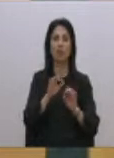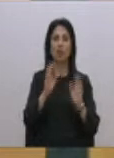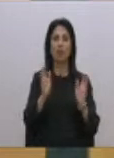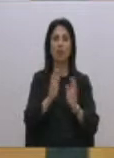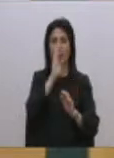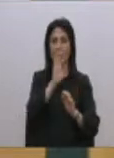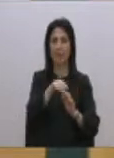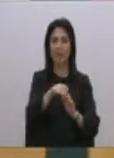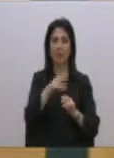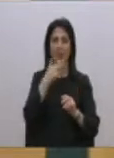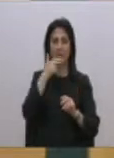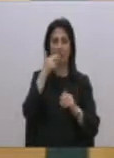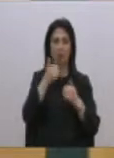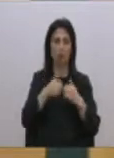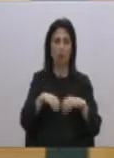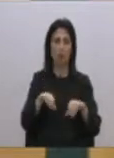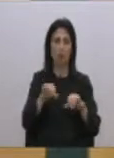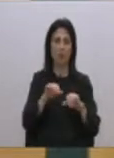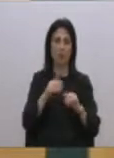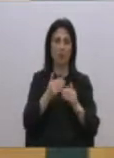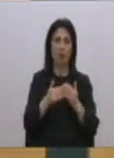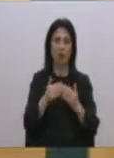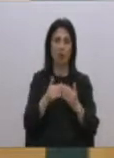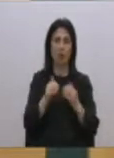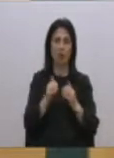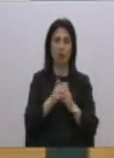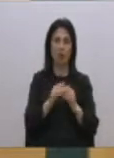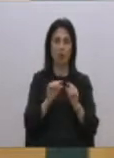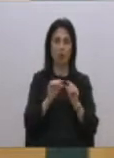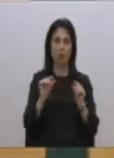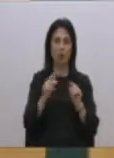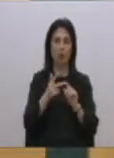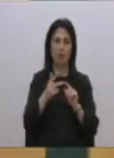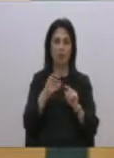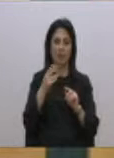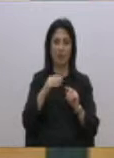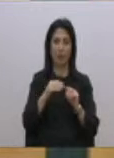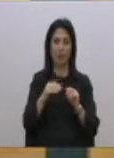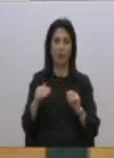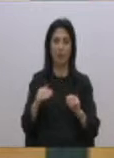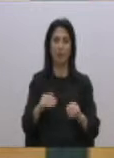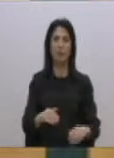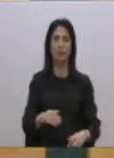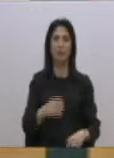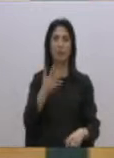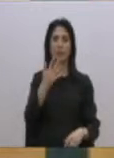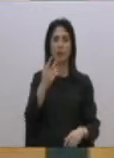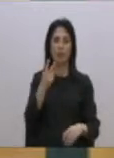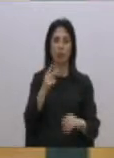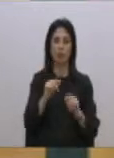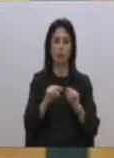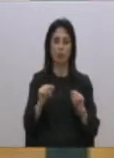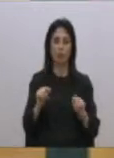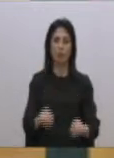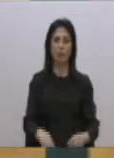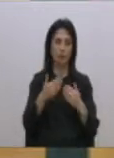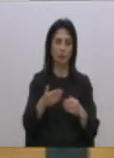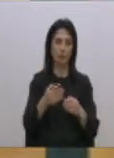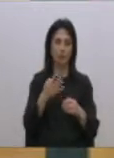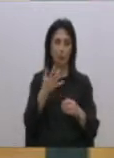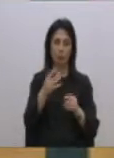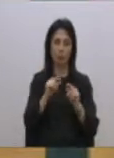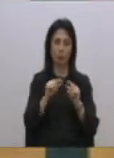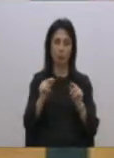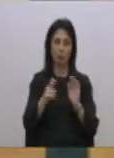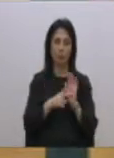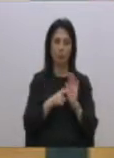შეუნარჩუნდეს ხელფასი, ეს კომისიის რეკომენდაცია 15 პუნქტის მესამე ქვე პუნქტი 52 პუნქტი 52 და აქტის